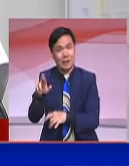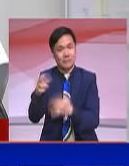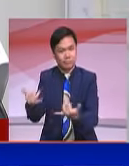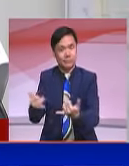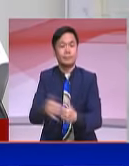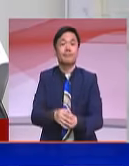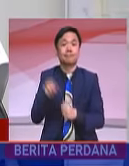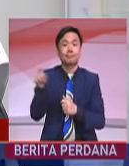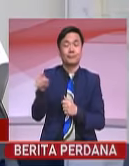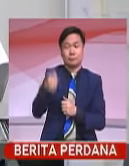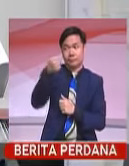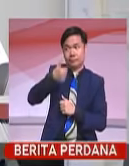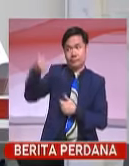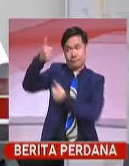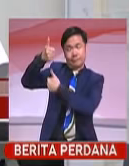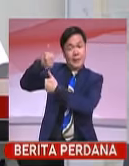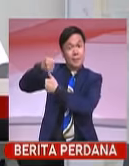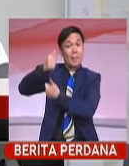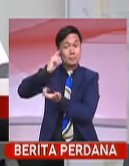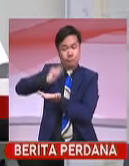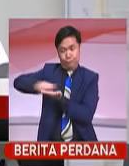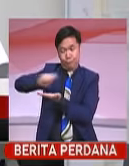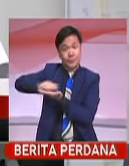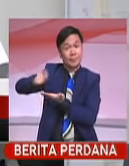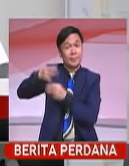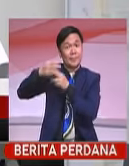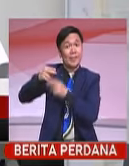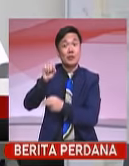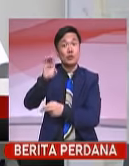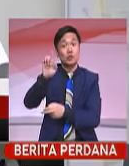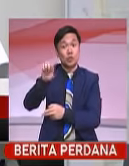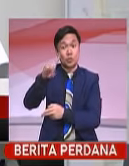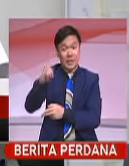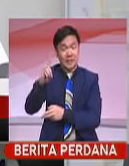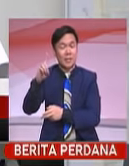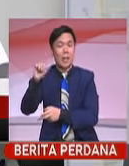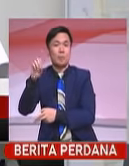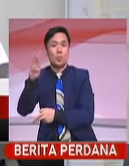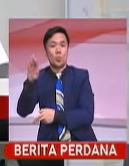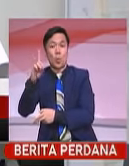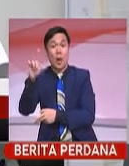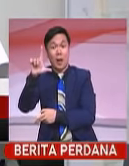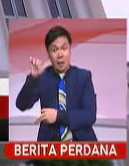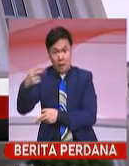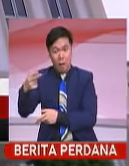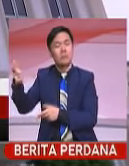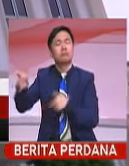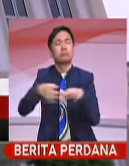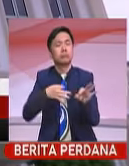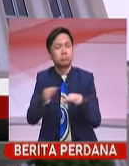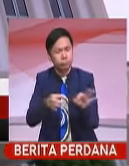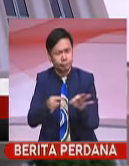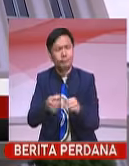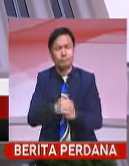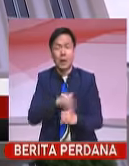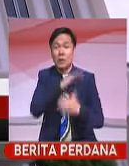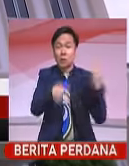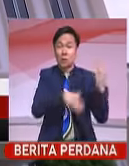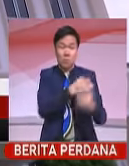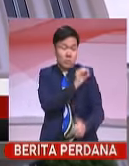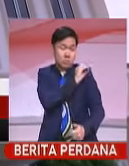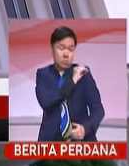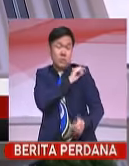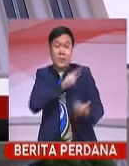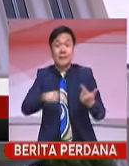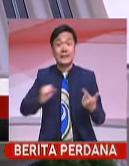Timbalan Setiausaha Pengurusan Kerajaan Negeri Kedah Datuk Syed Shahrudin Syed Abdullah dalam satu kenyataan berkata, semua pegawai